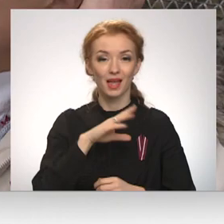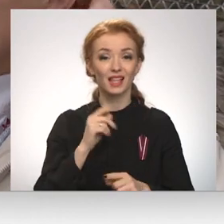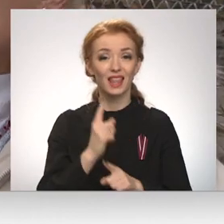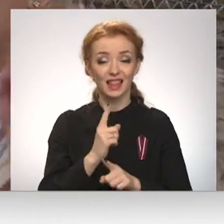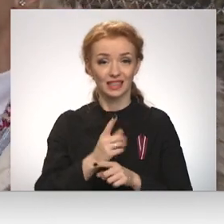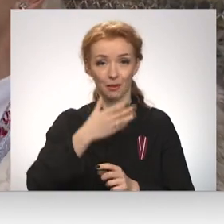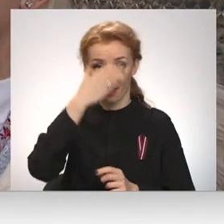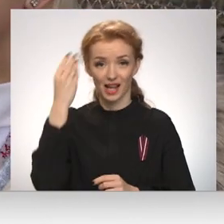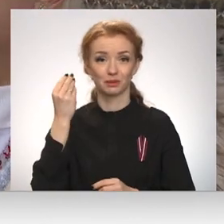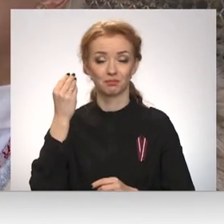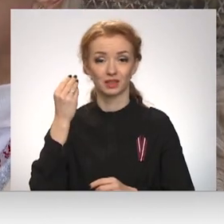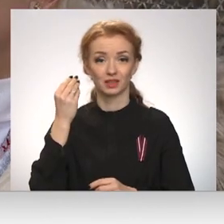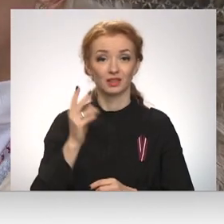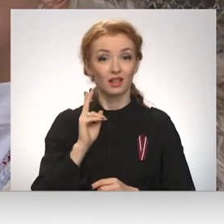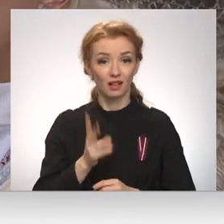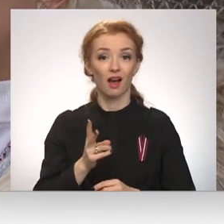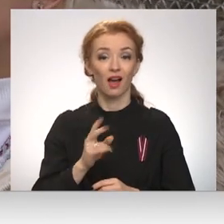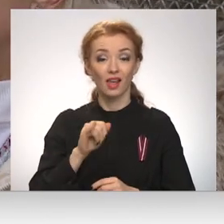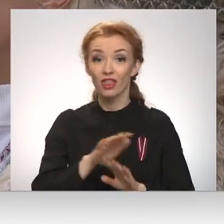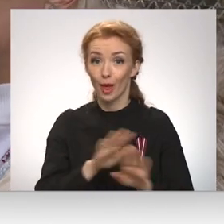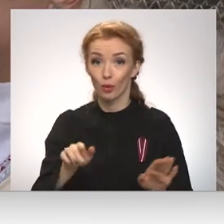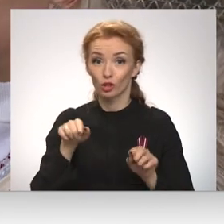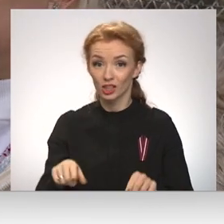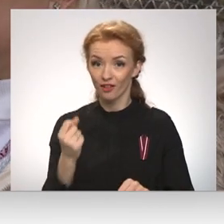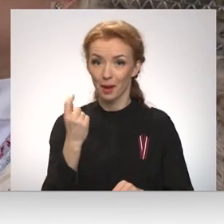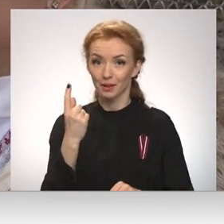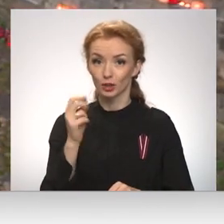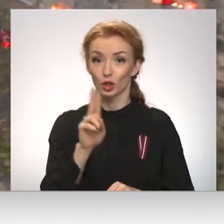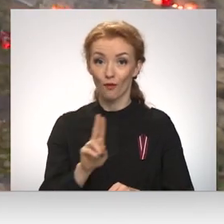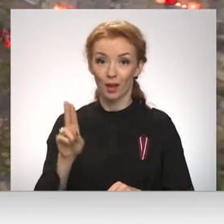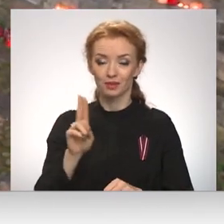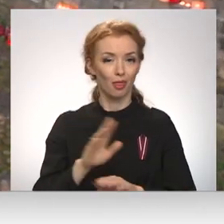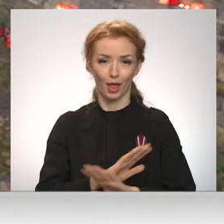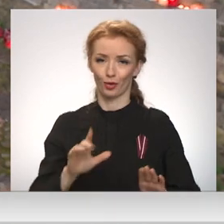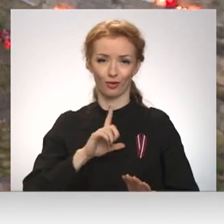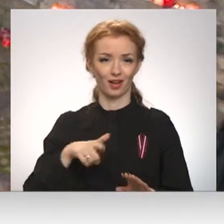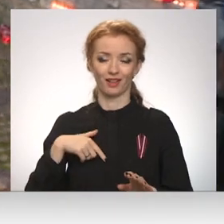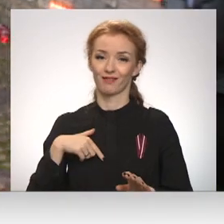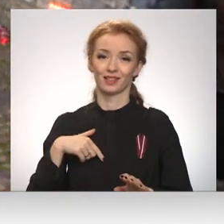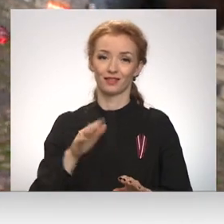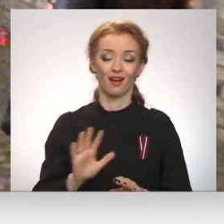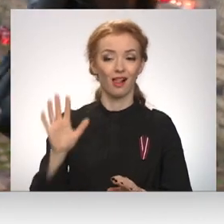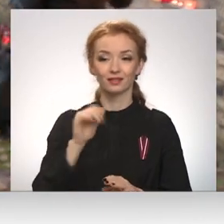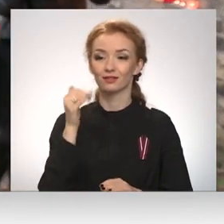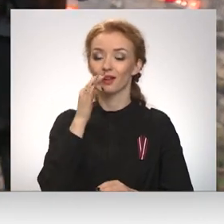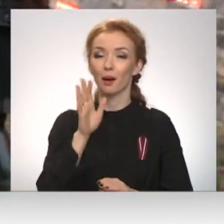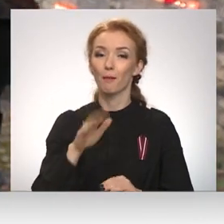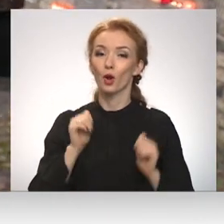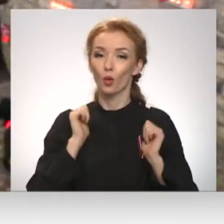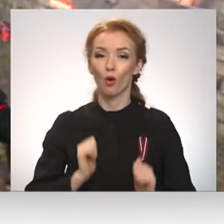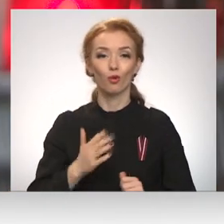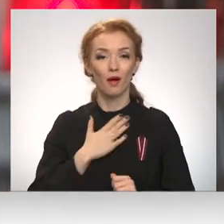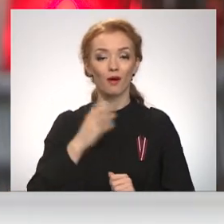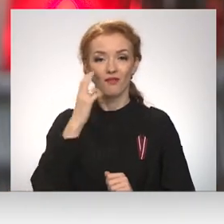vienkārši nebūtu Latvijas valsts, ja nebūtu 11. novembris 19. gadā. Par godu manam vectēvam, kurš mira